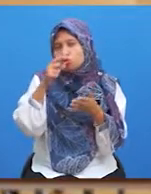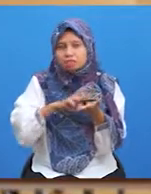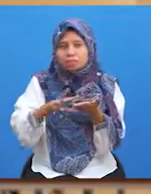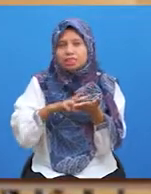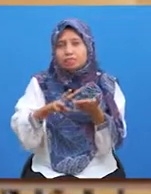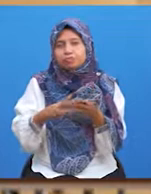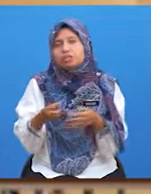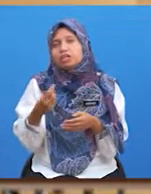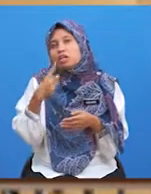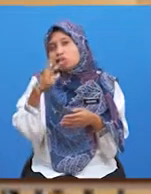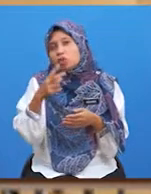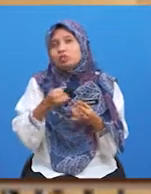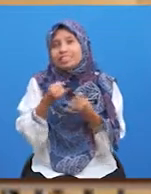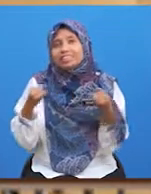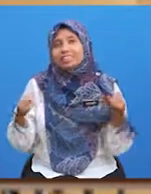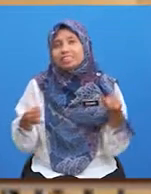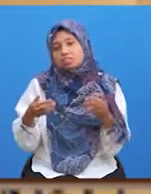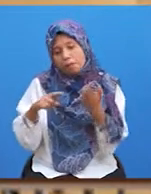jenis-jenis pendahuluan.